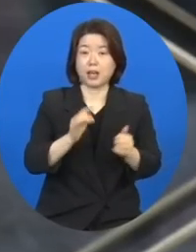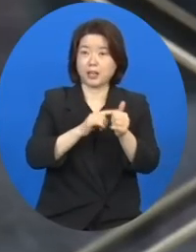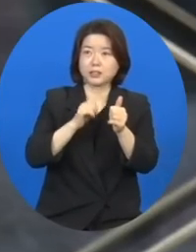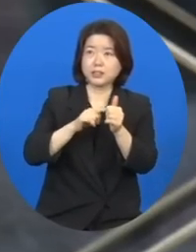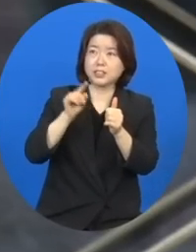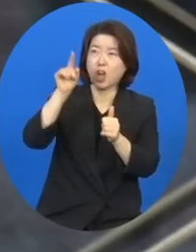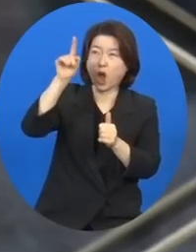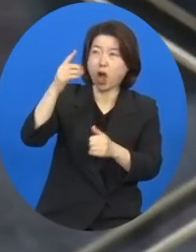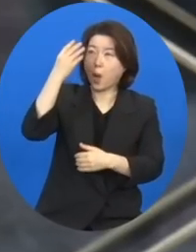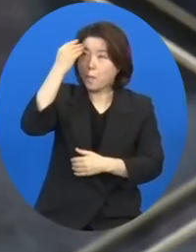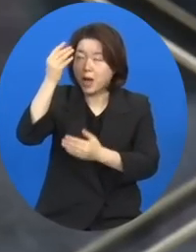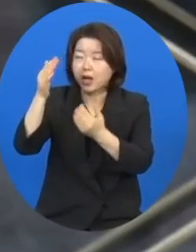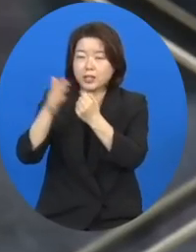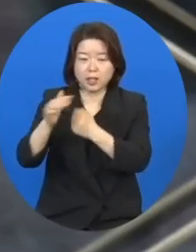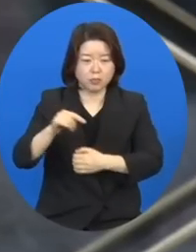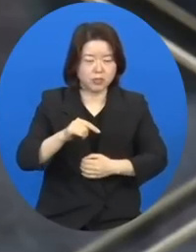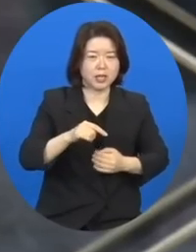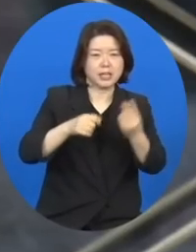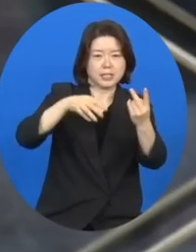그렇게 달려갔던 것입니다.